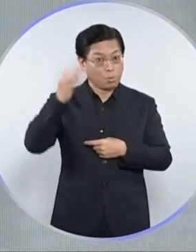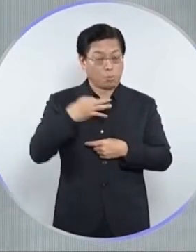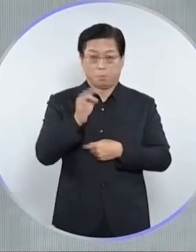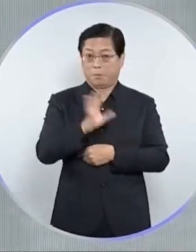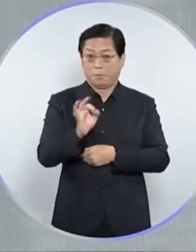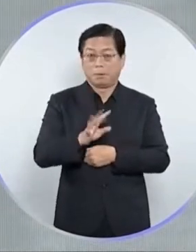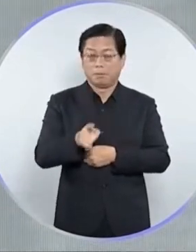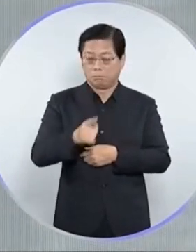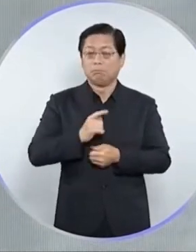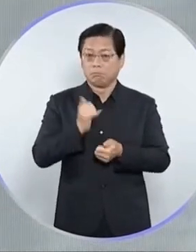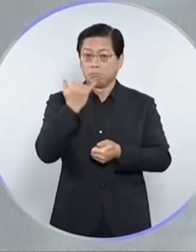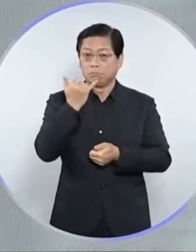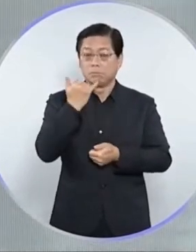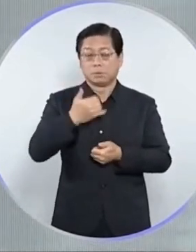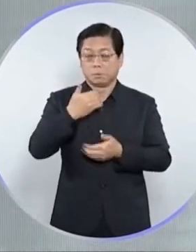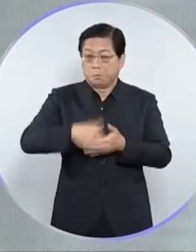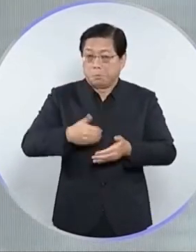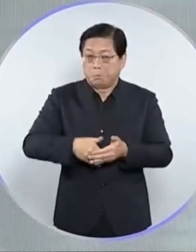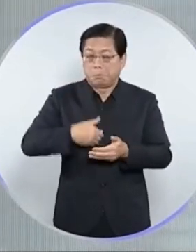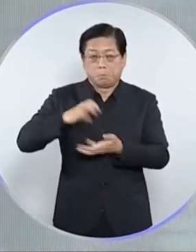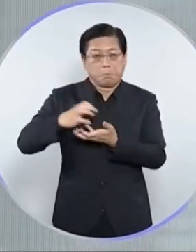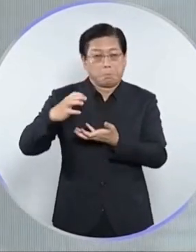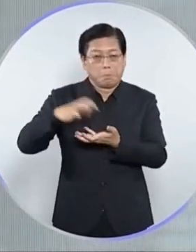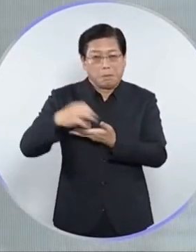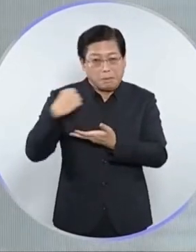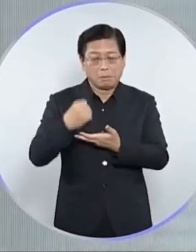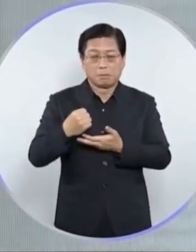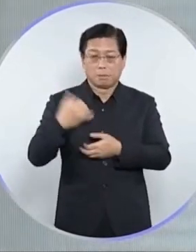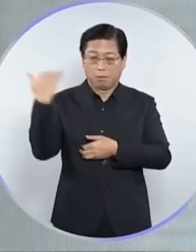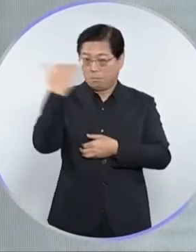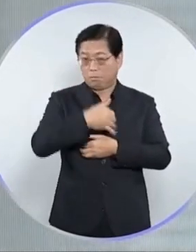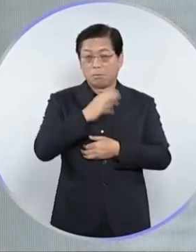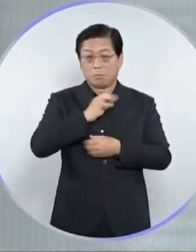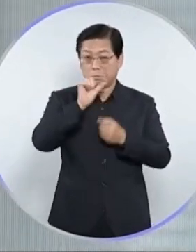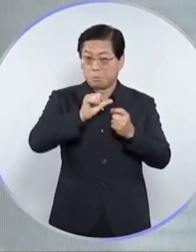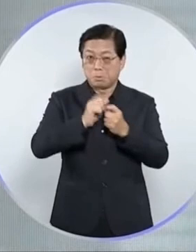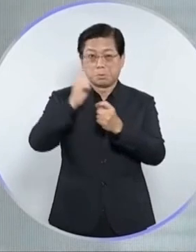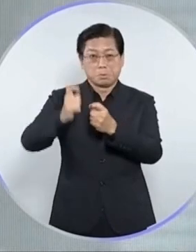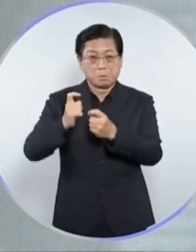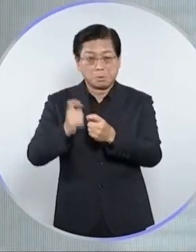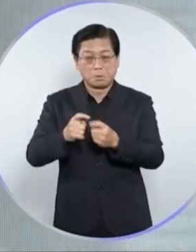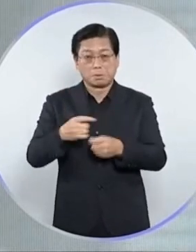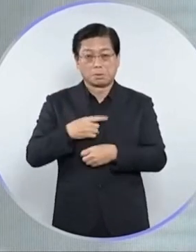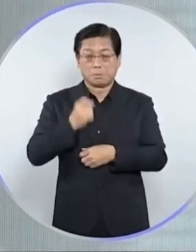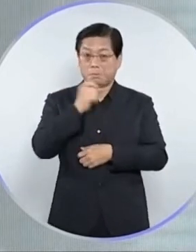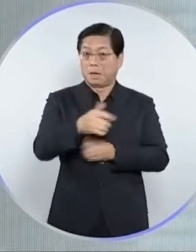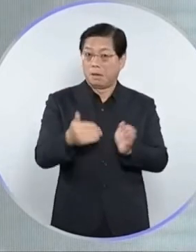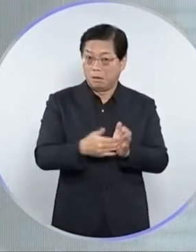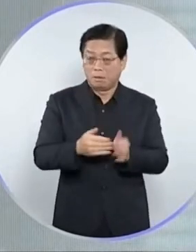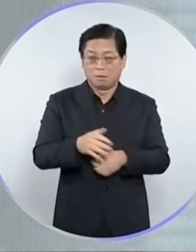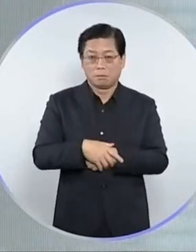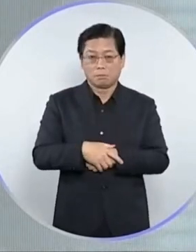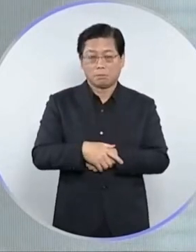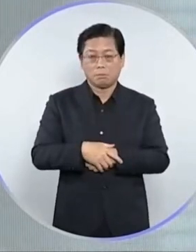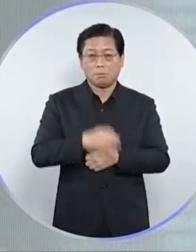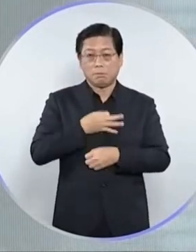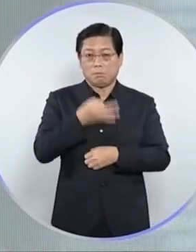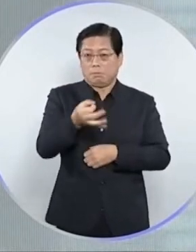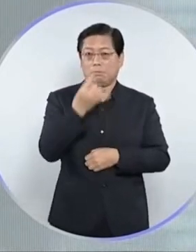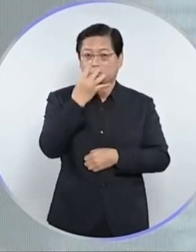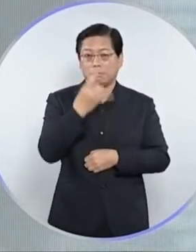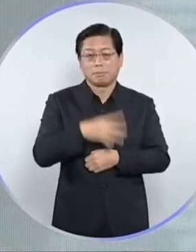人这个投期款的压力不要一下子经过了五年十年，等他要买的时候投期款又付不出